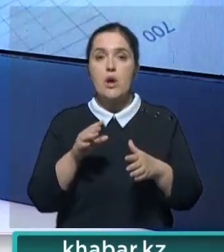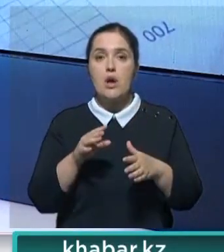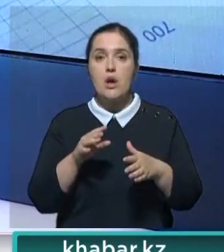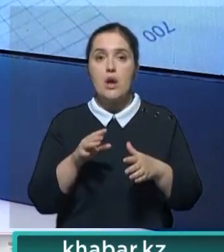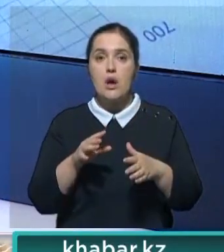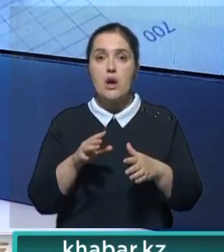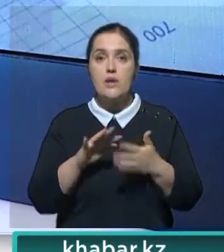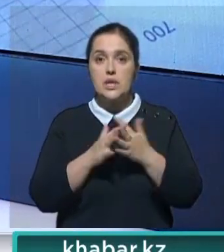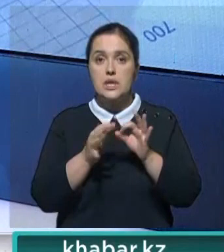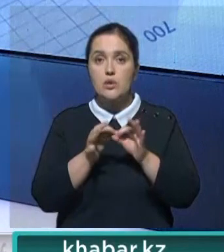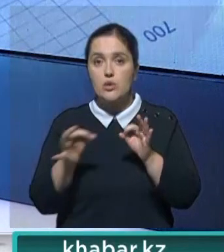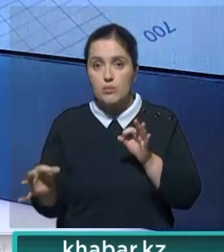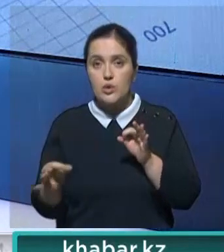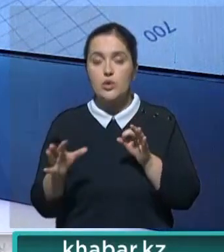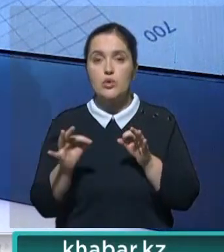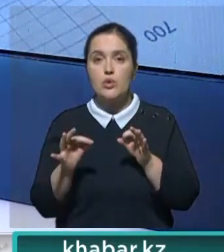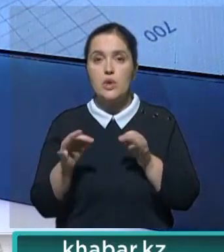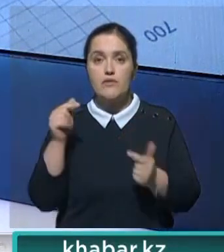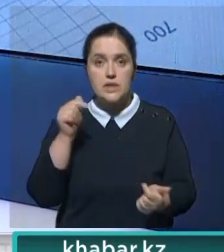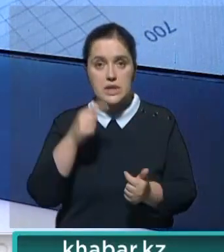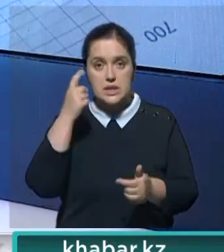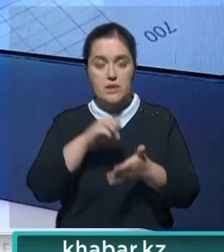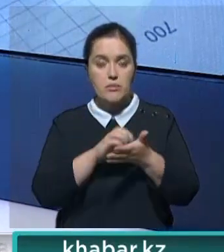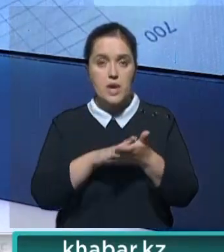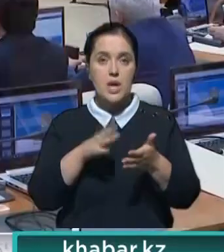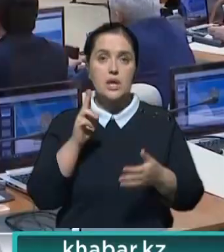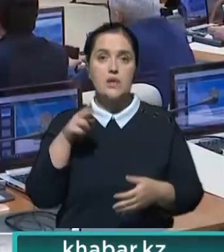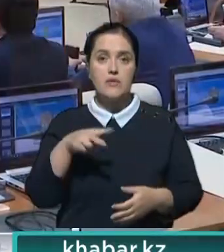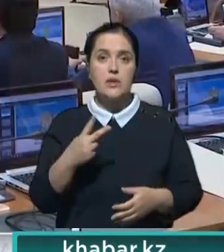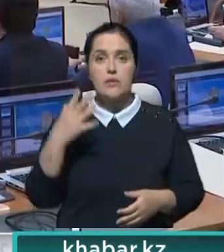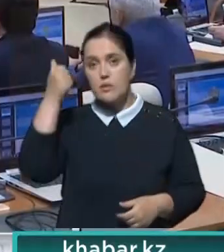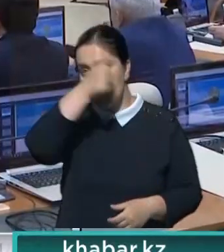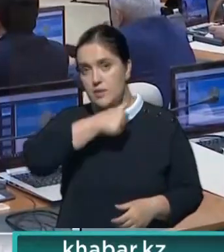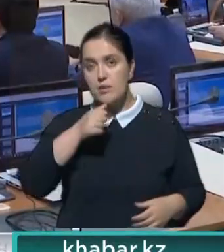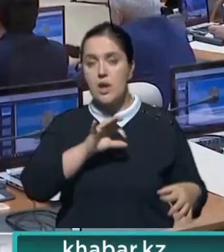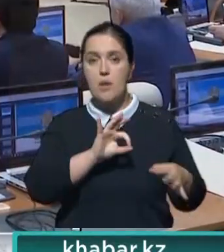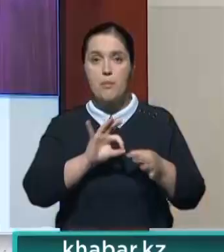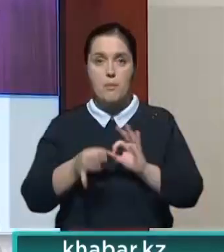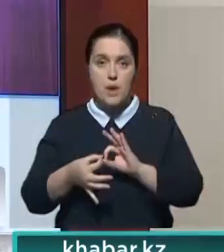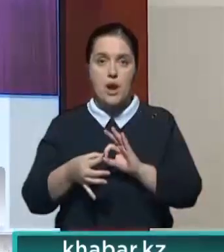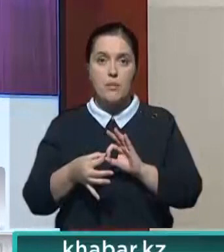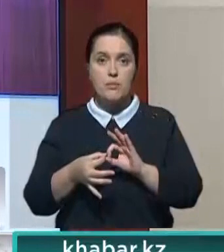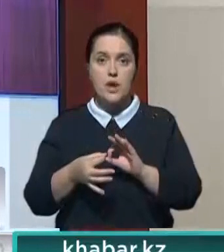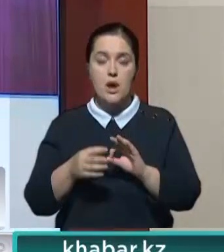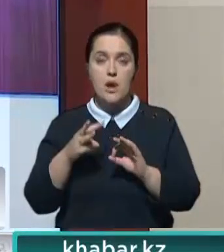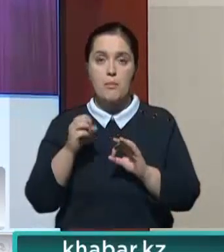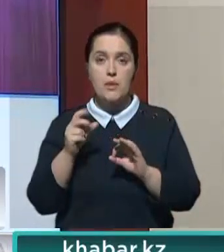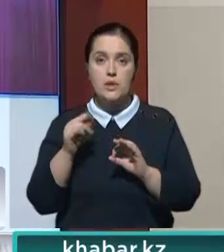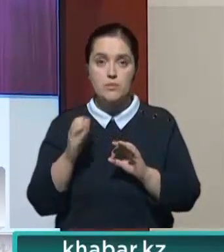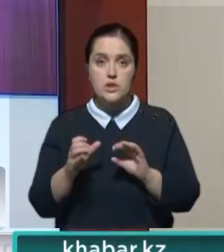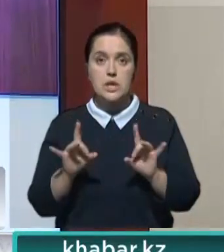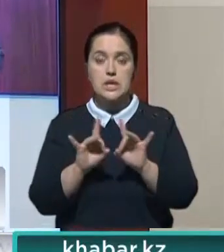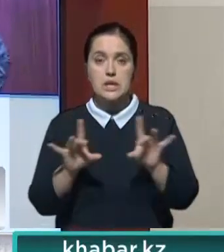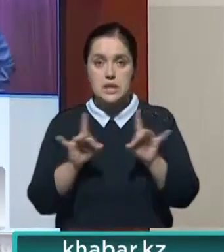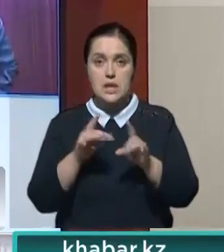ведомства довести все населенные пункты до соответствия заявленным показателям к 2025 году. Подробнее о программе